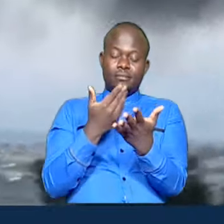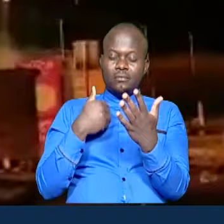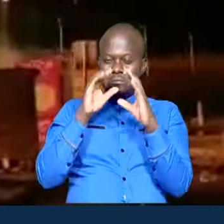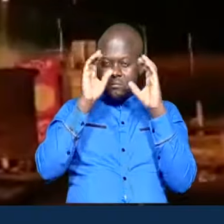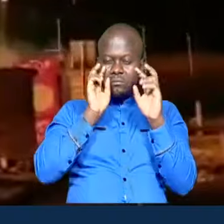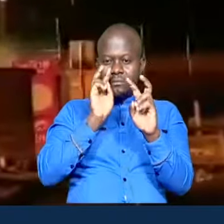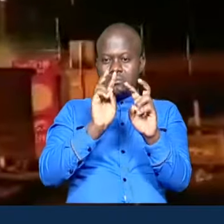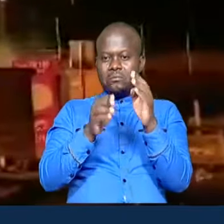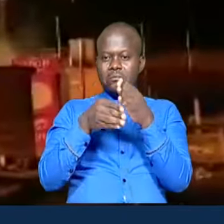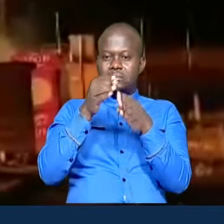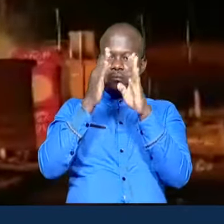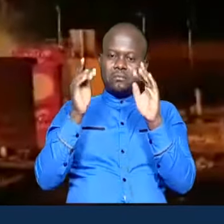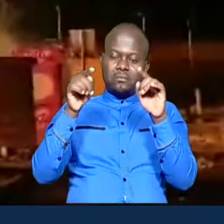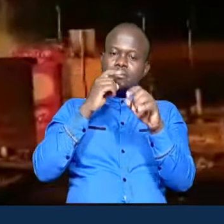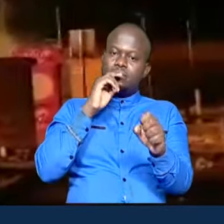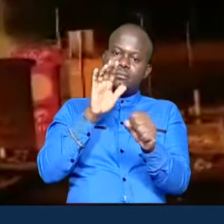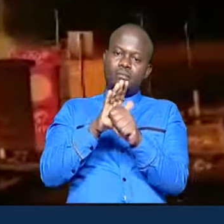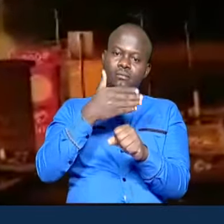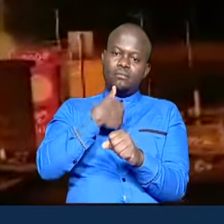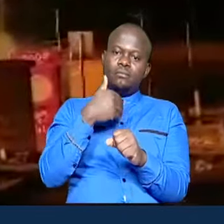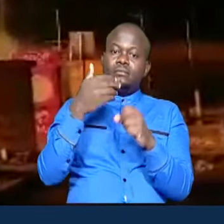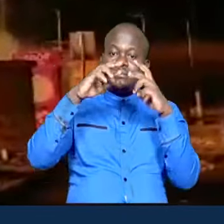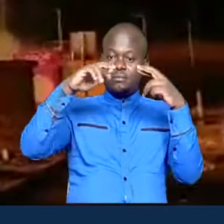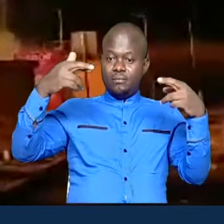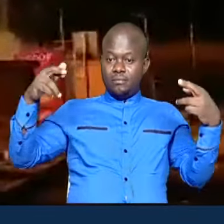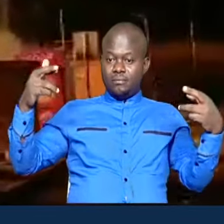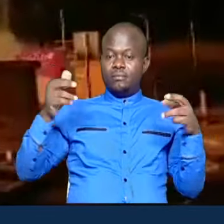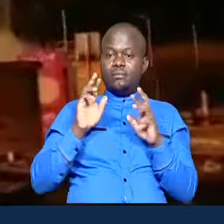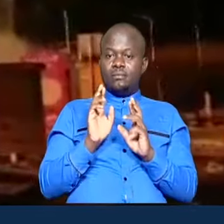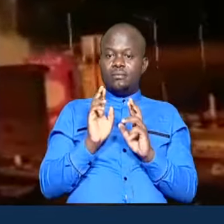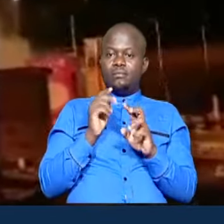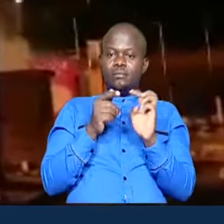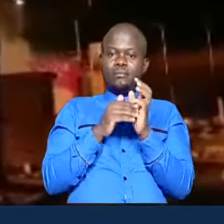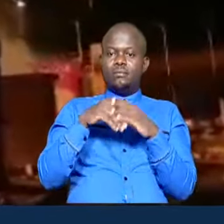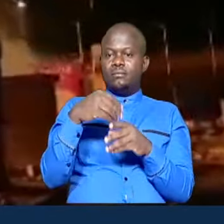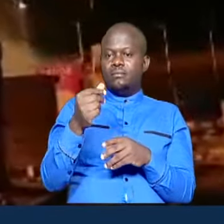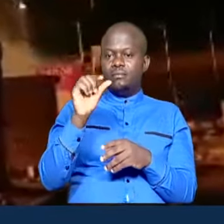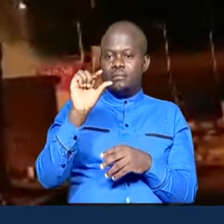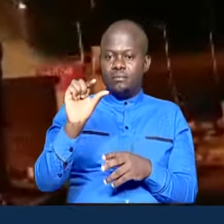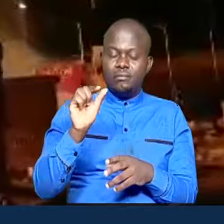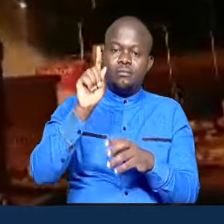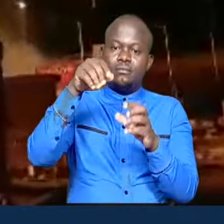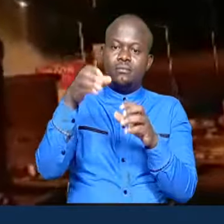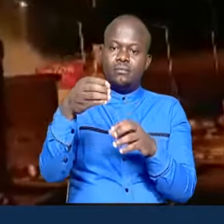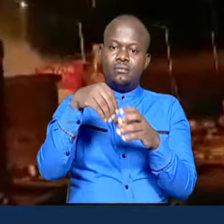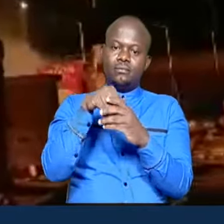ku bafundi babagana, babizeza ko baba bafitiye insinga amashanyarazi zizewe kandi kuri make, bakagana kompanyi na ba